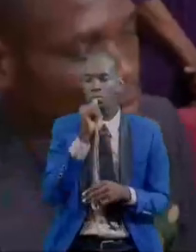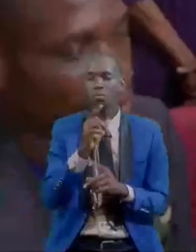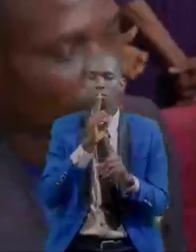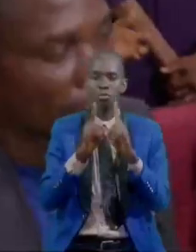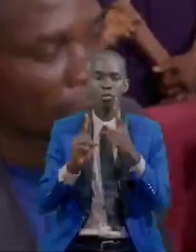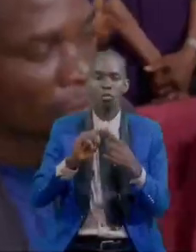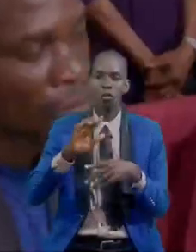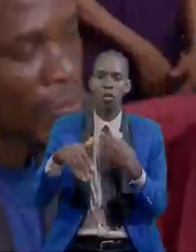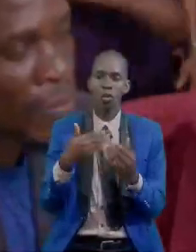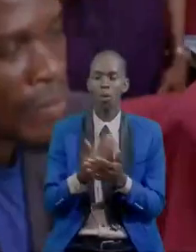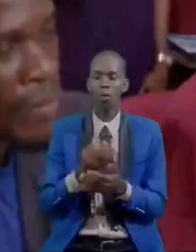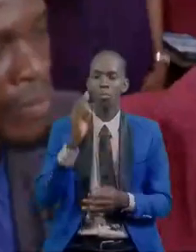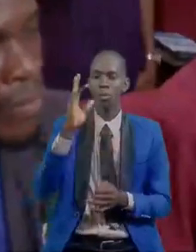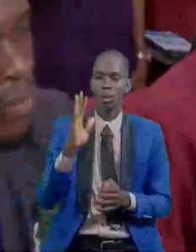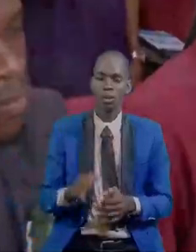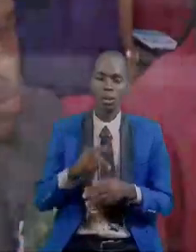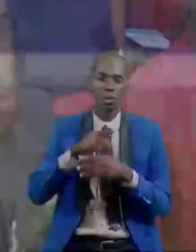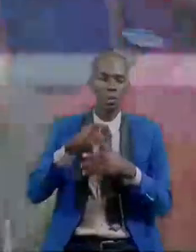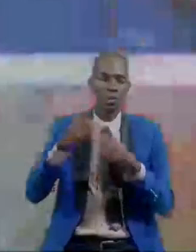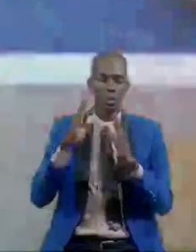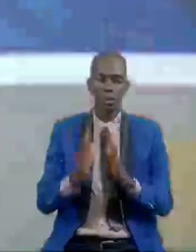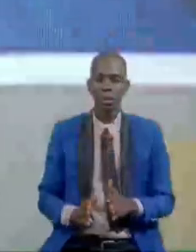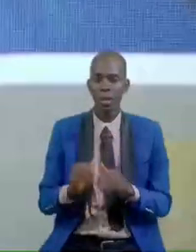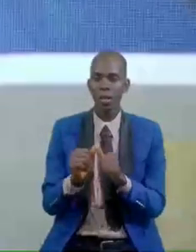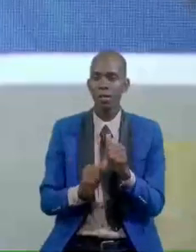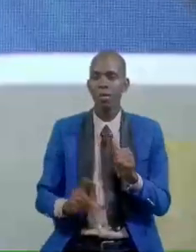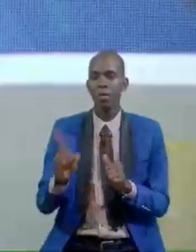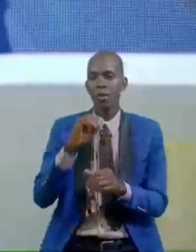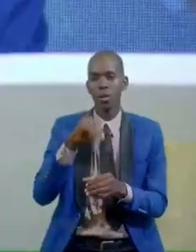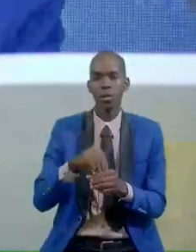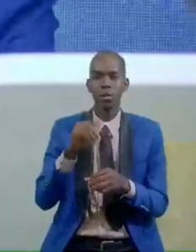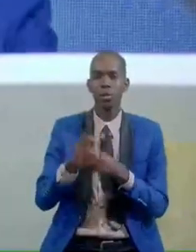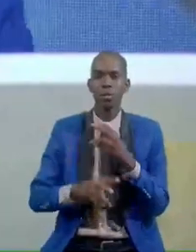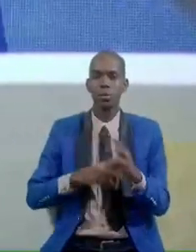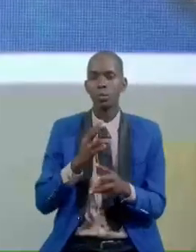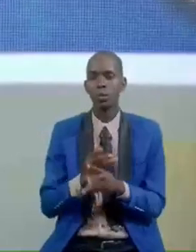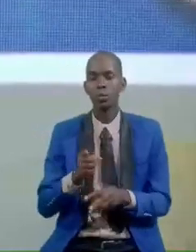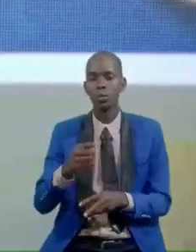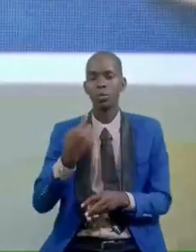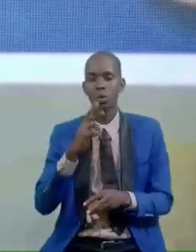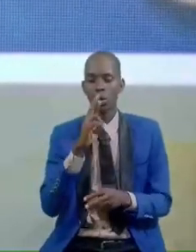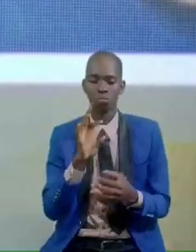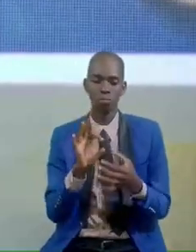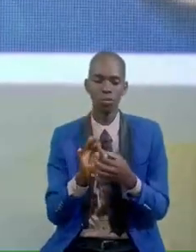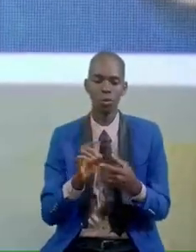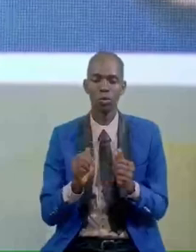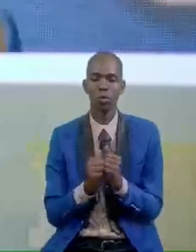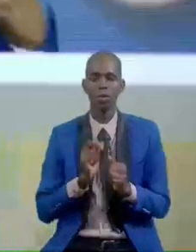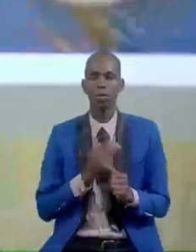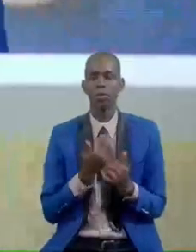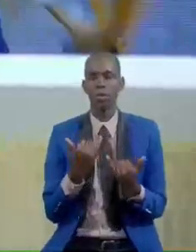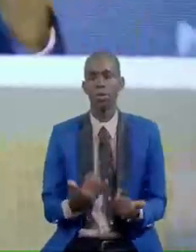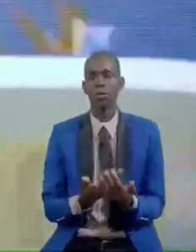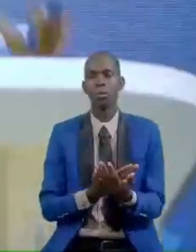Je parle à tous les ministres, les professionnels, de par le monde, et qui sont connectés avec nous ce